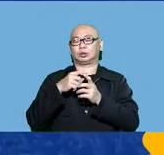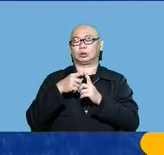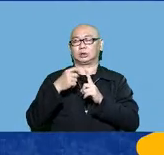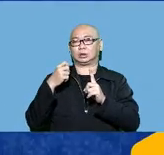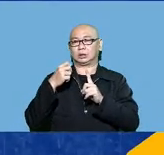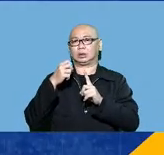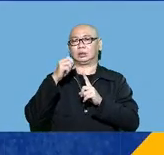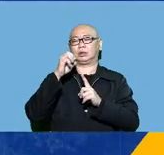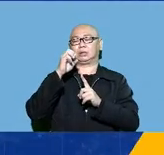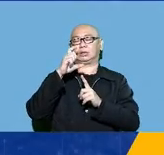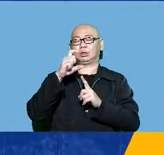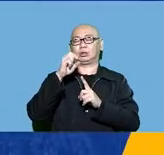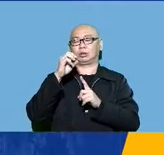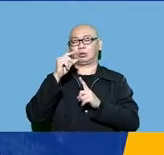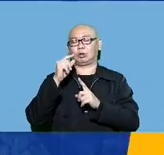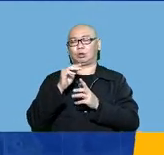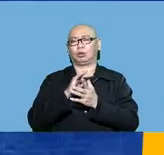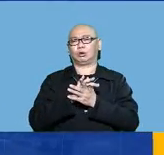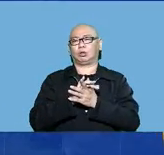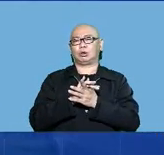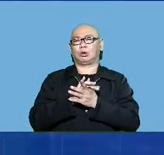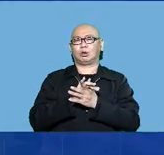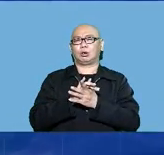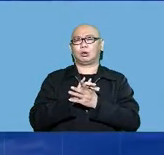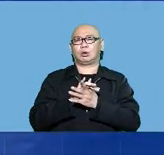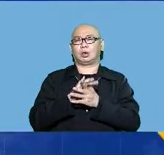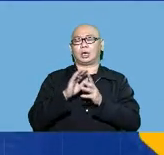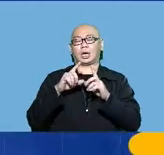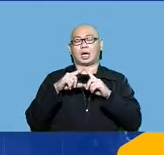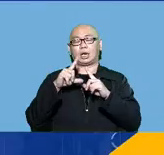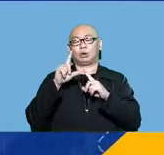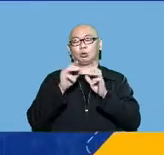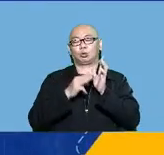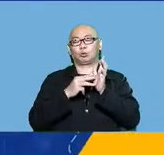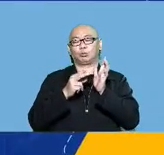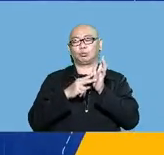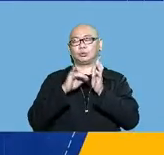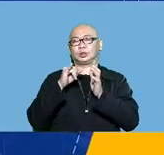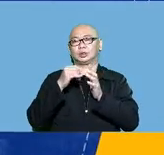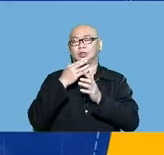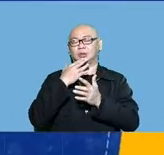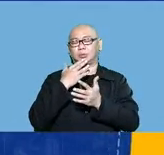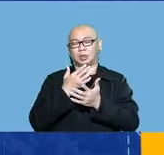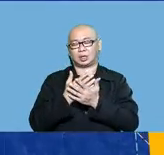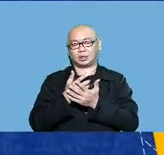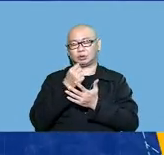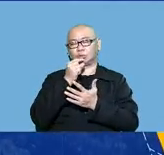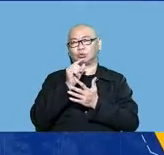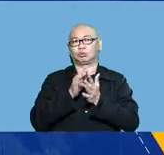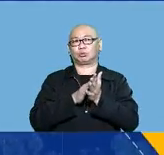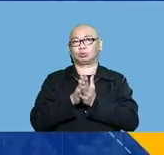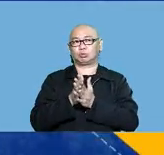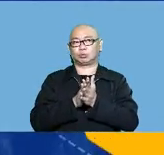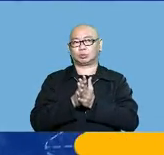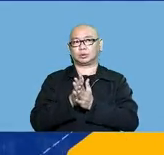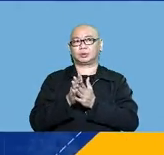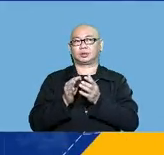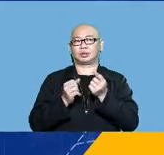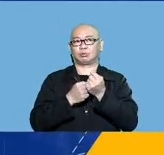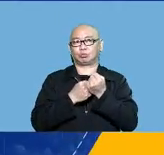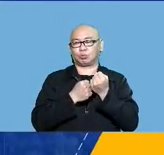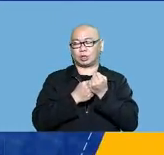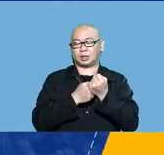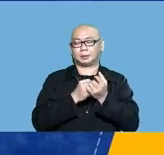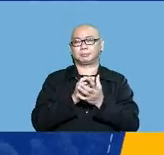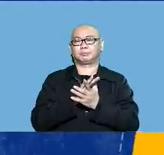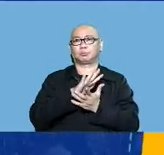mahasiswa, alumni mungkin juga ada hadir yang di sini. Terima kasih atas support dan bantuannya. Pada